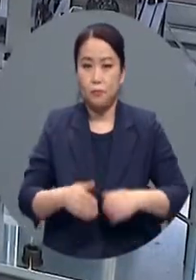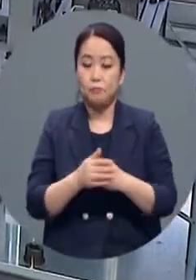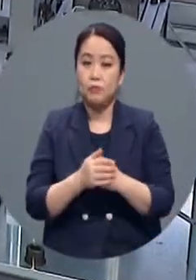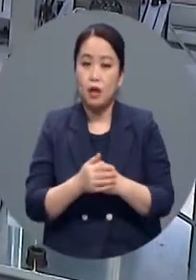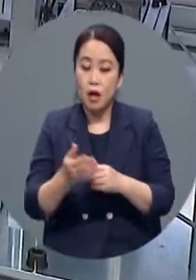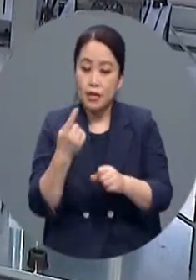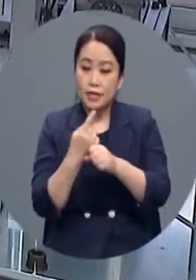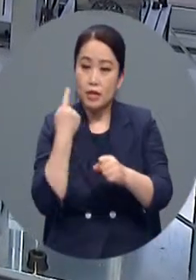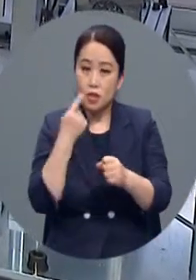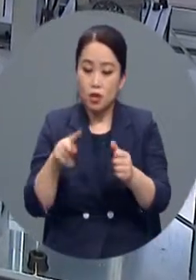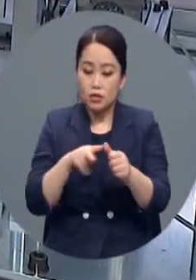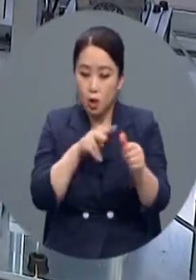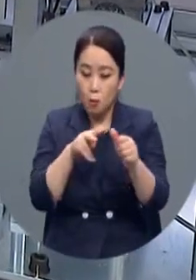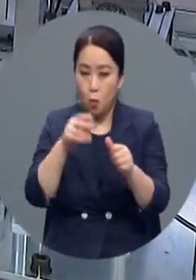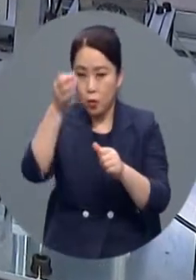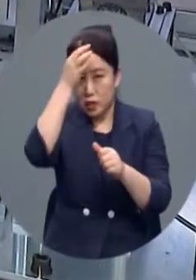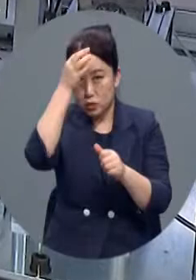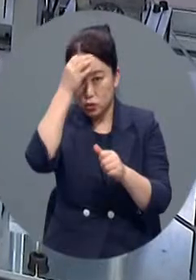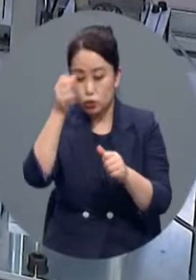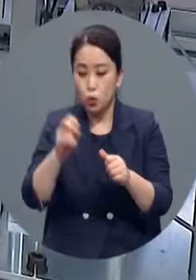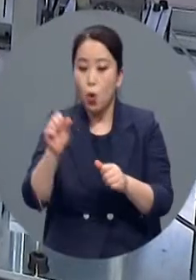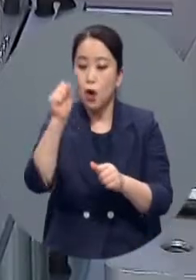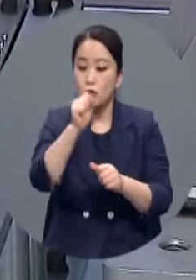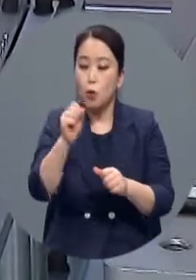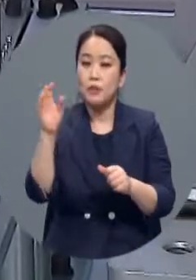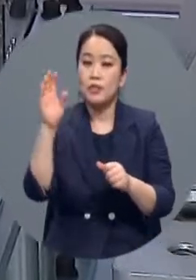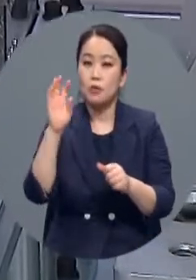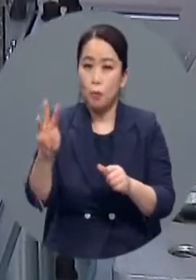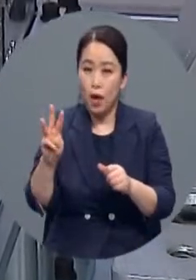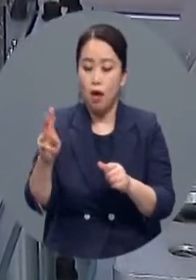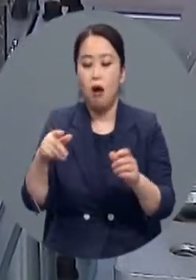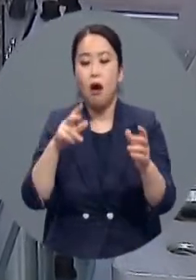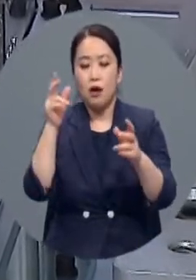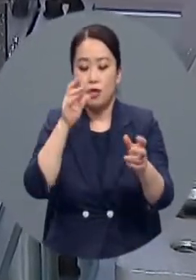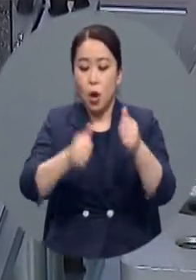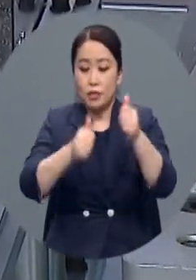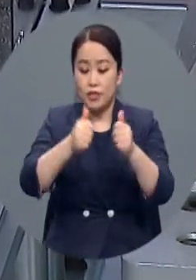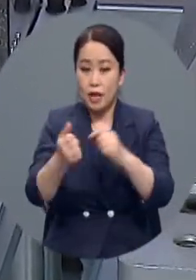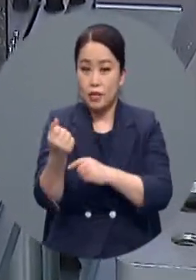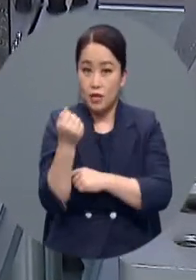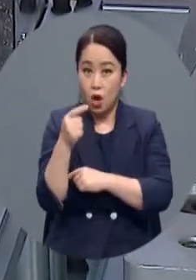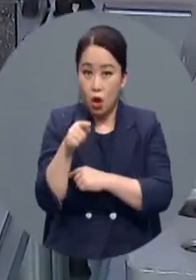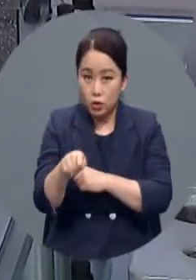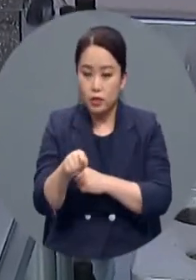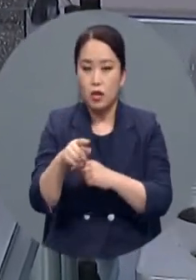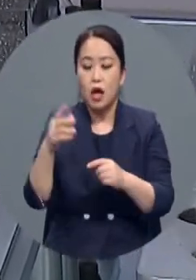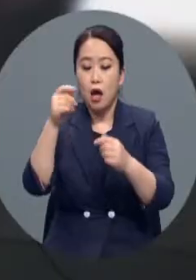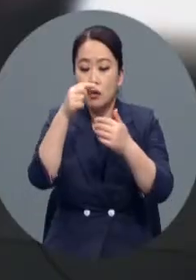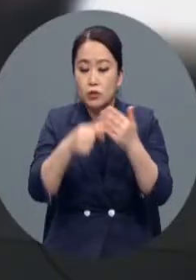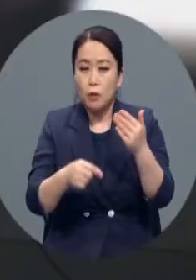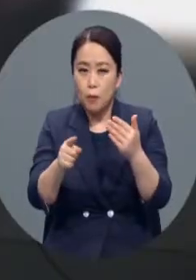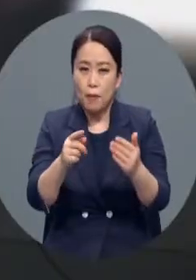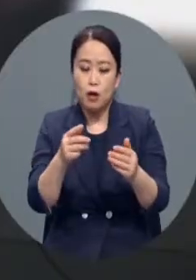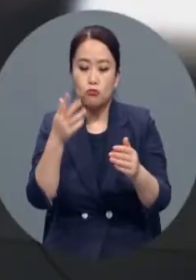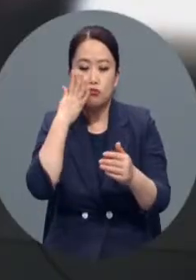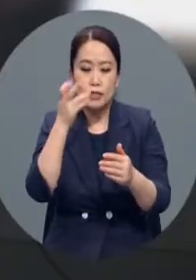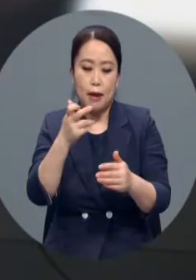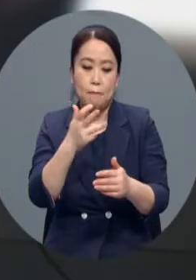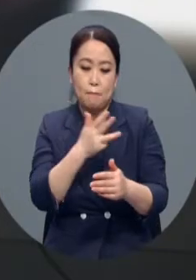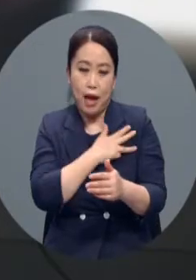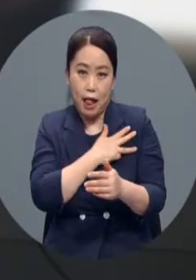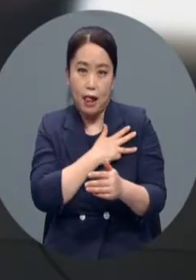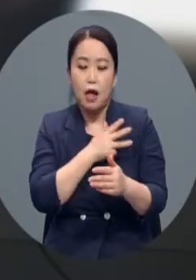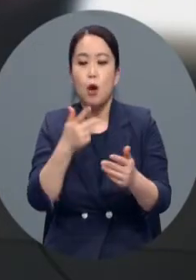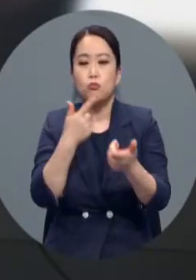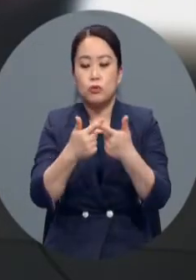지난해 정보 기술과 소프트웨어 산업 경쟁력을 시도별로 순위를 매긴 결과 울산 8위 부산 12 경남